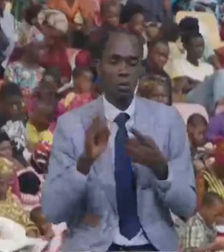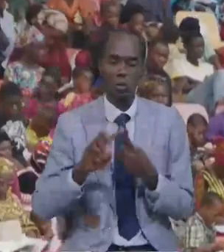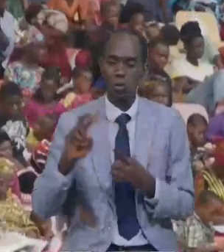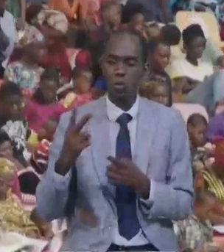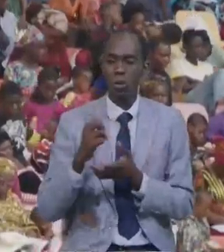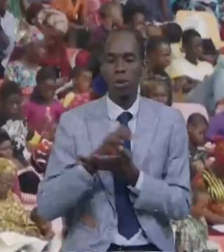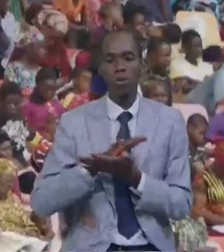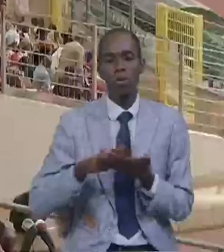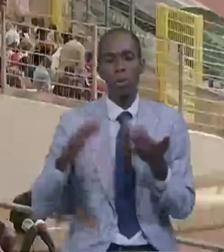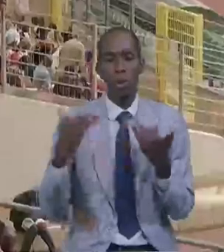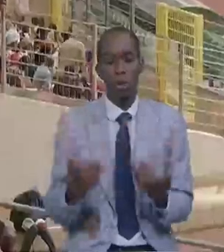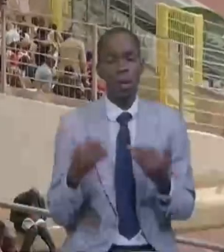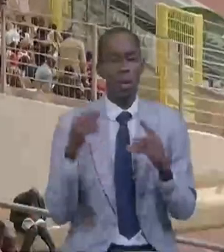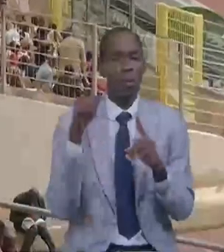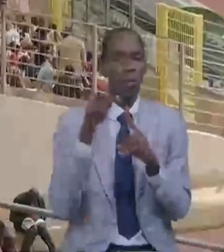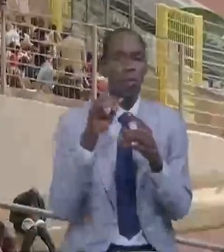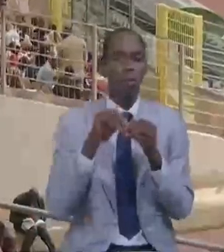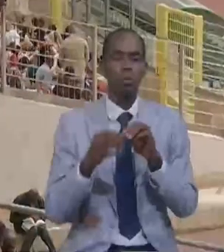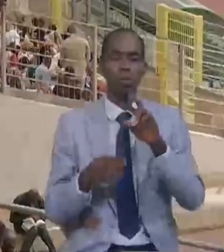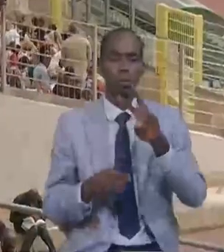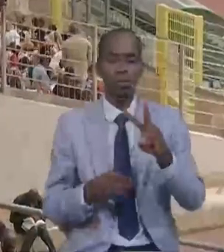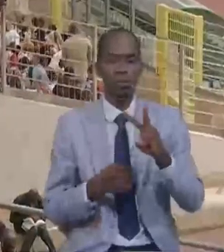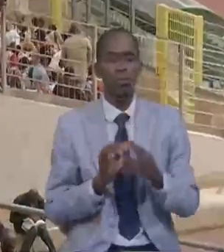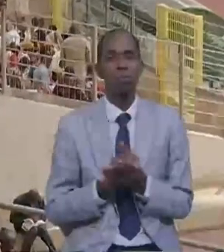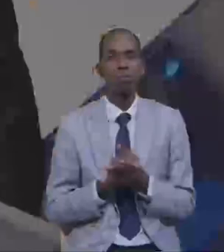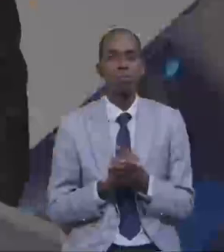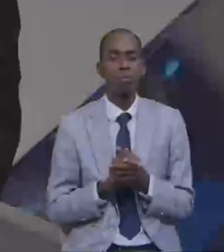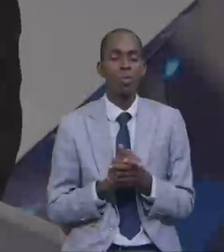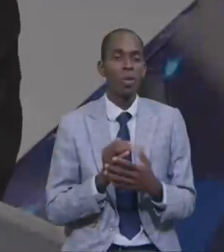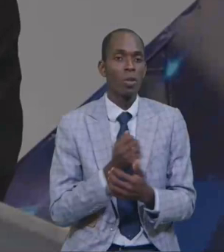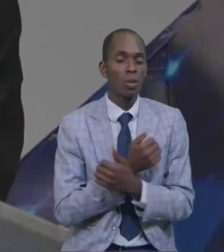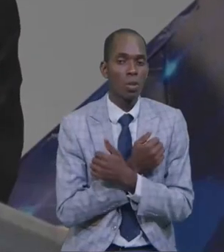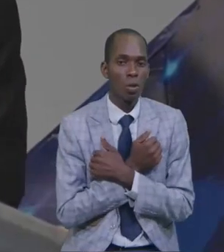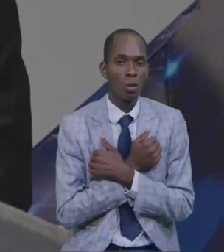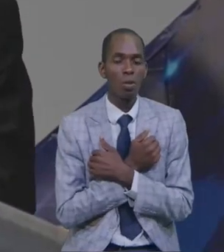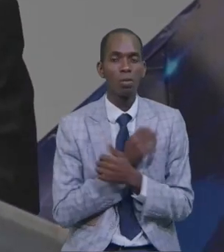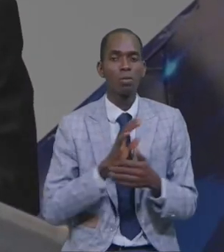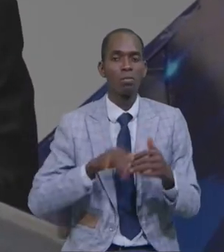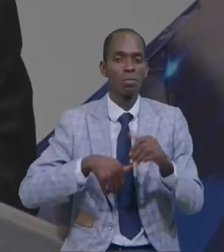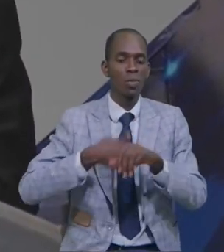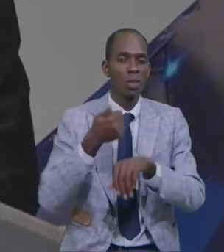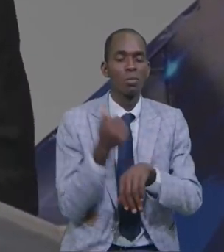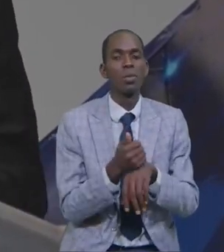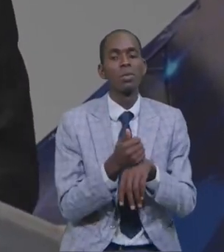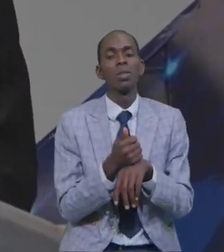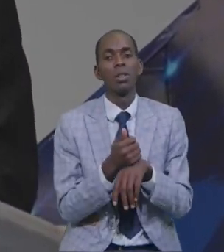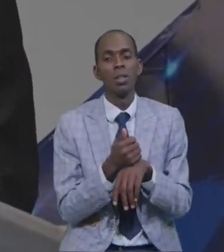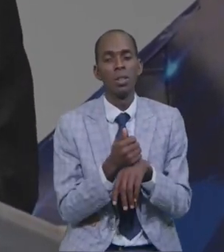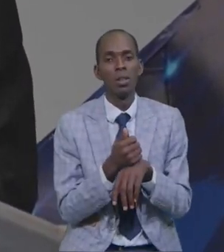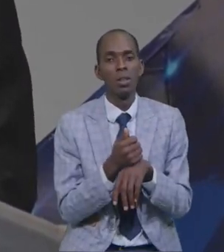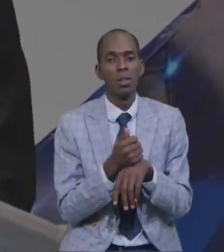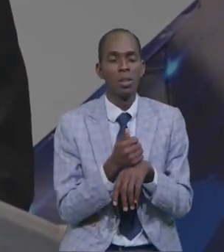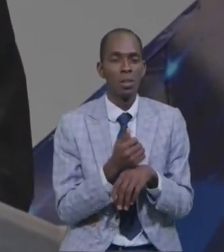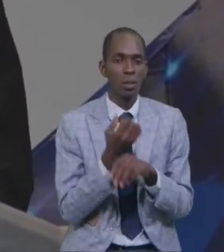La sanctification qui confirme l'amour par la foi qui purifie. La sanctification qui